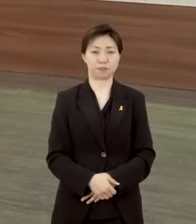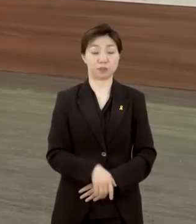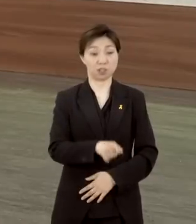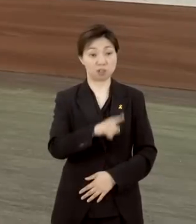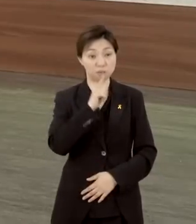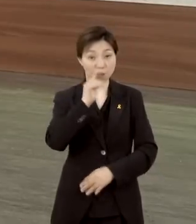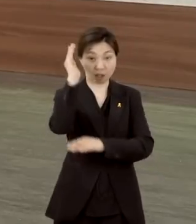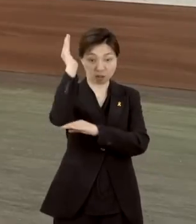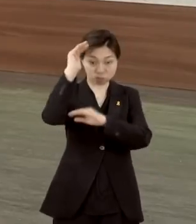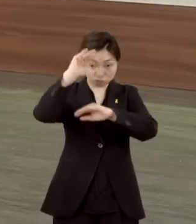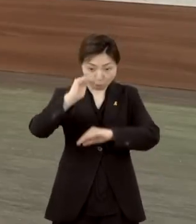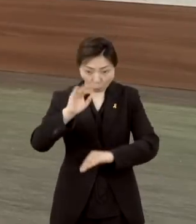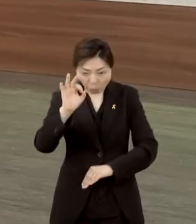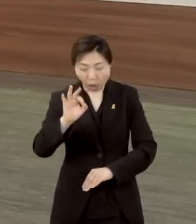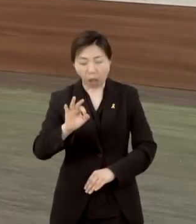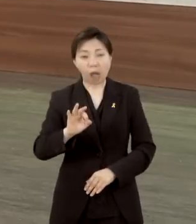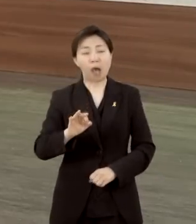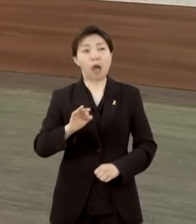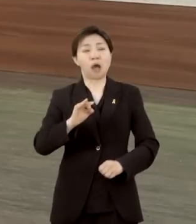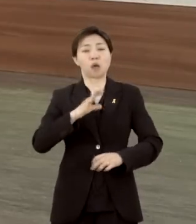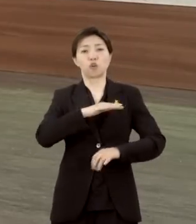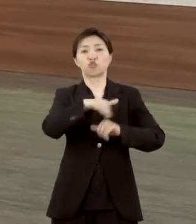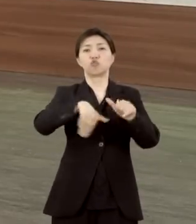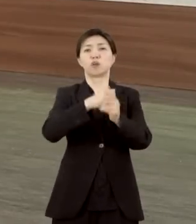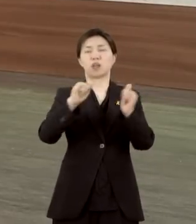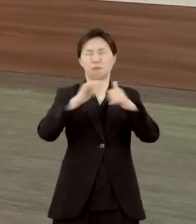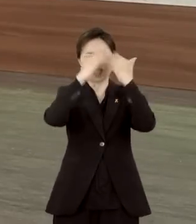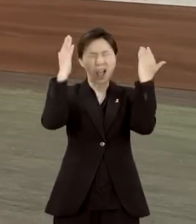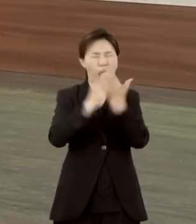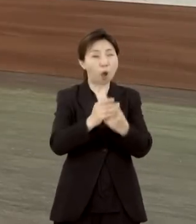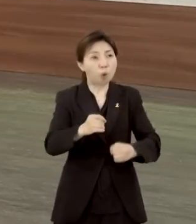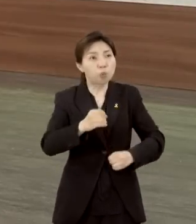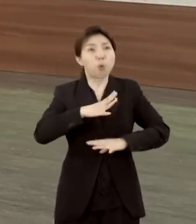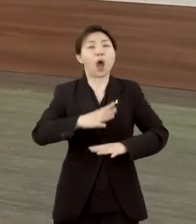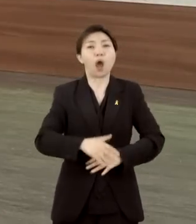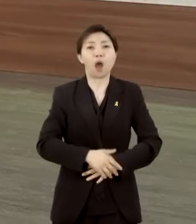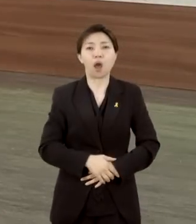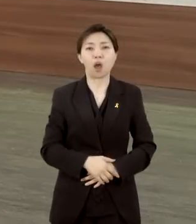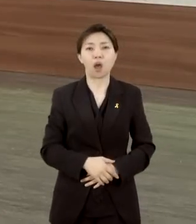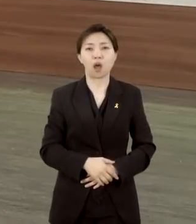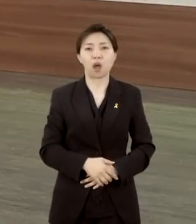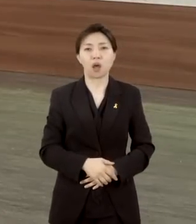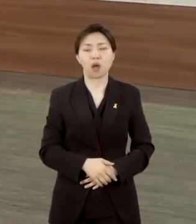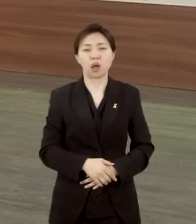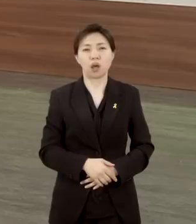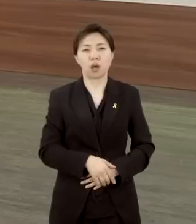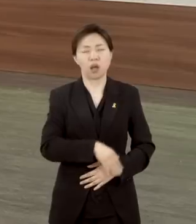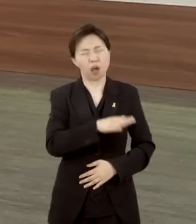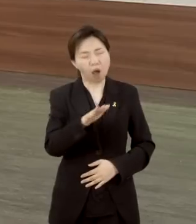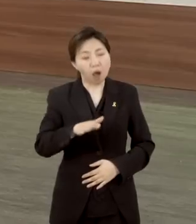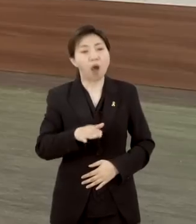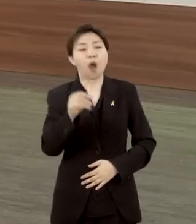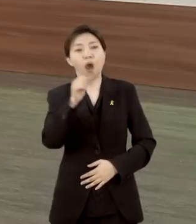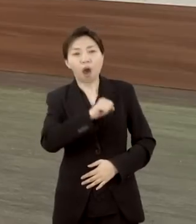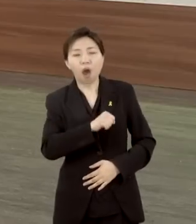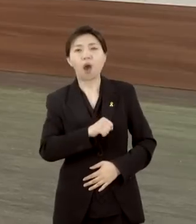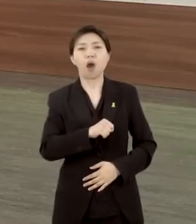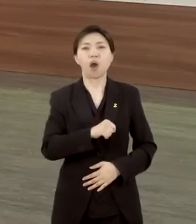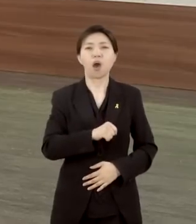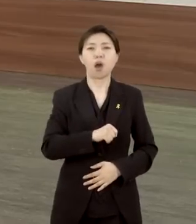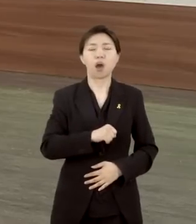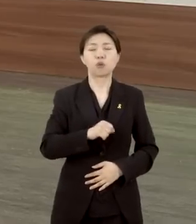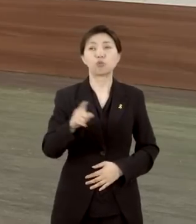수많은 사람들이 놀라고 자빠지고 그 속에서 다 함께 부처님의 법에